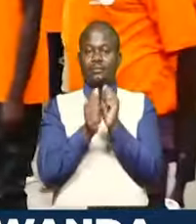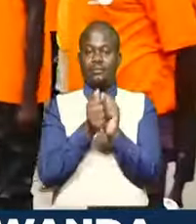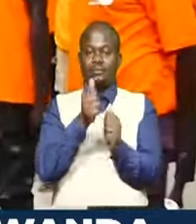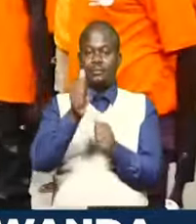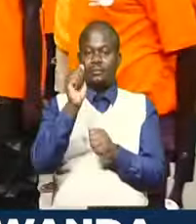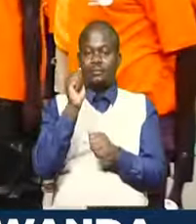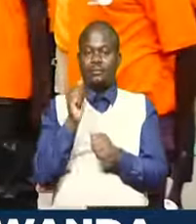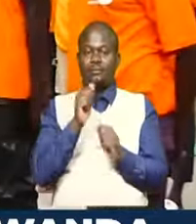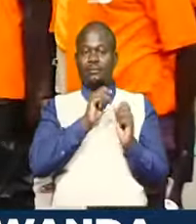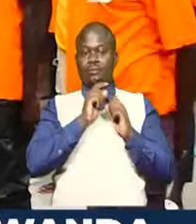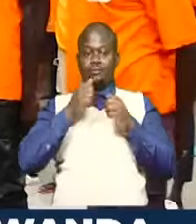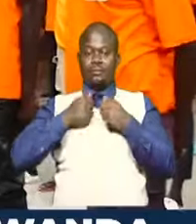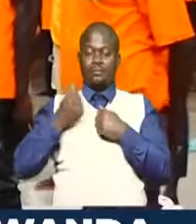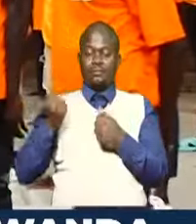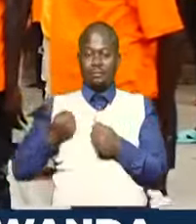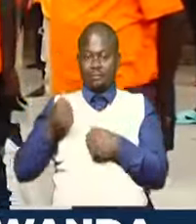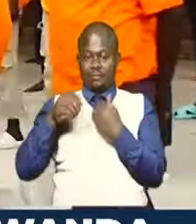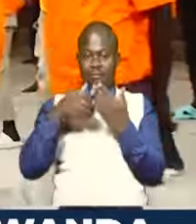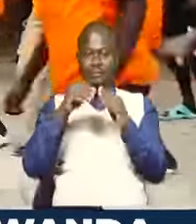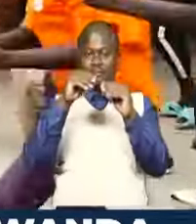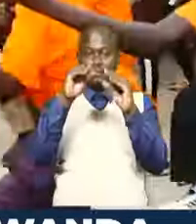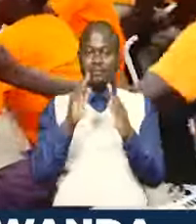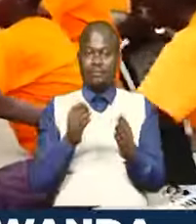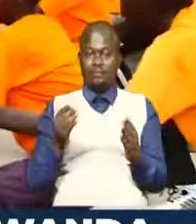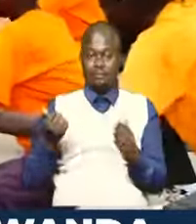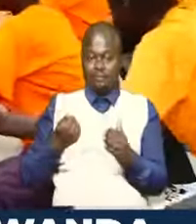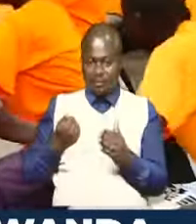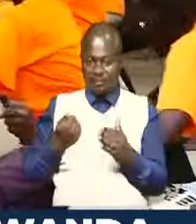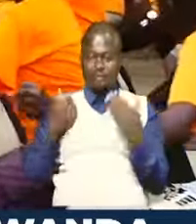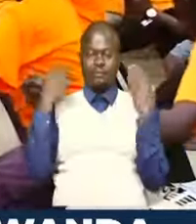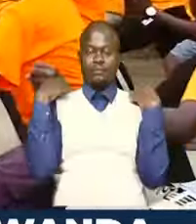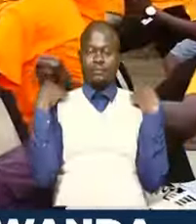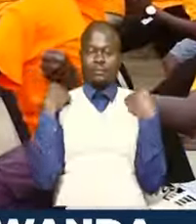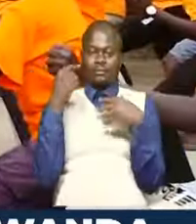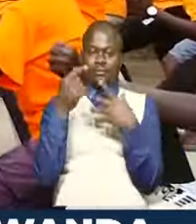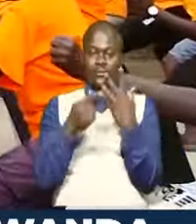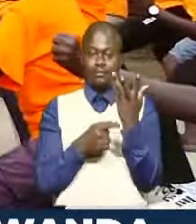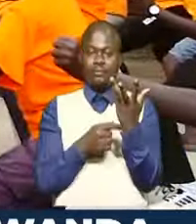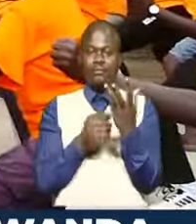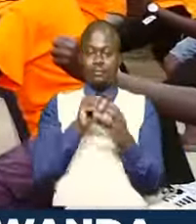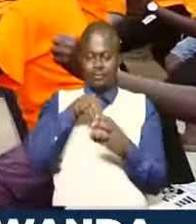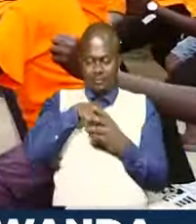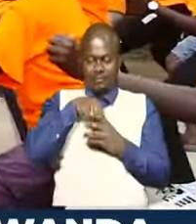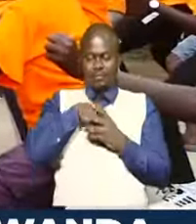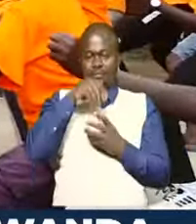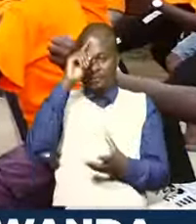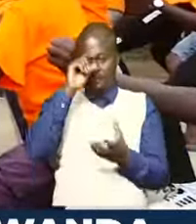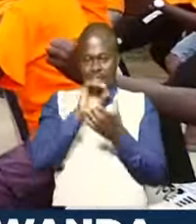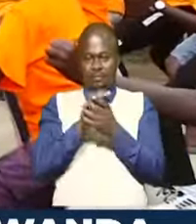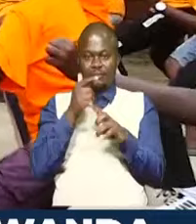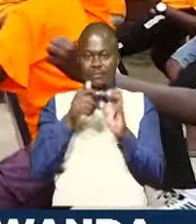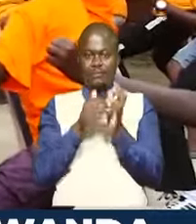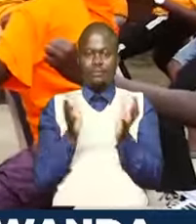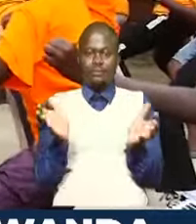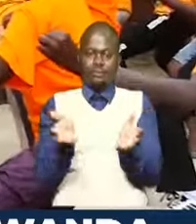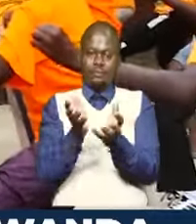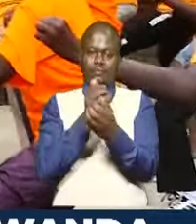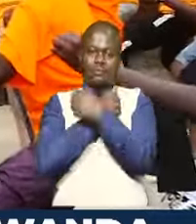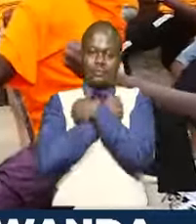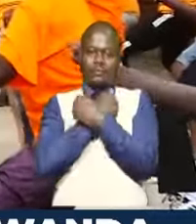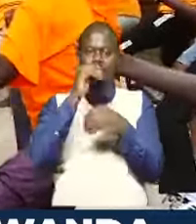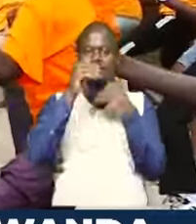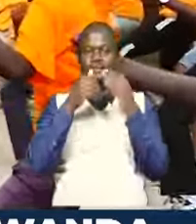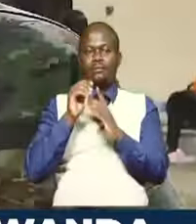Kuba abasirikare b'abakobwa aribo bigisha abana b'abakobwa imyitozo bibarimamo icyizere bikanabakundisha inzego